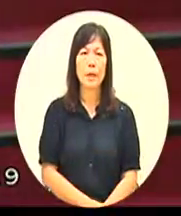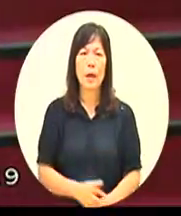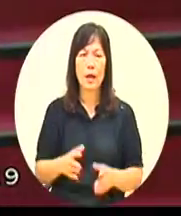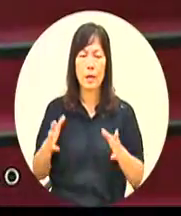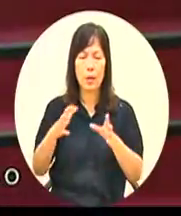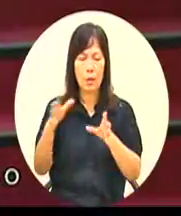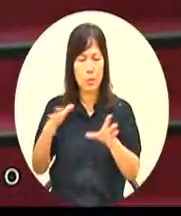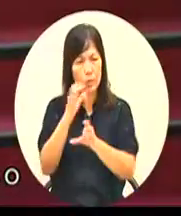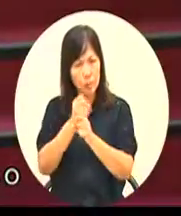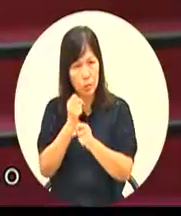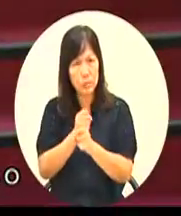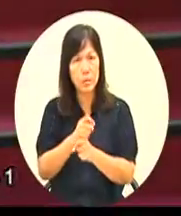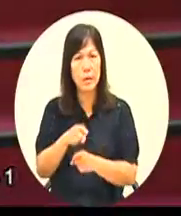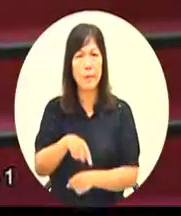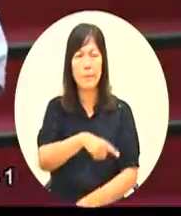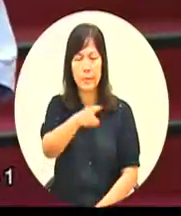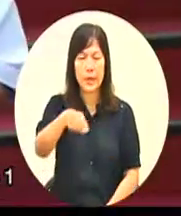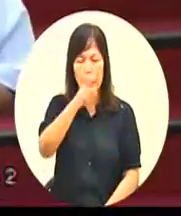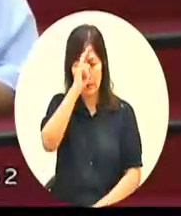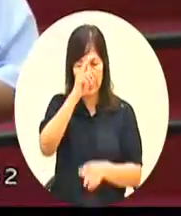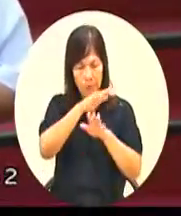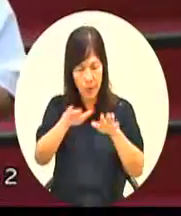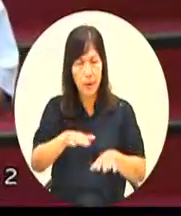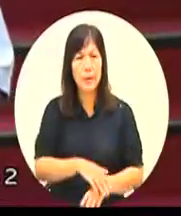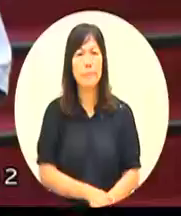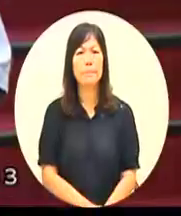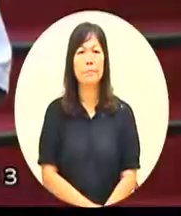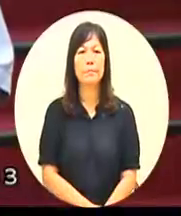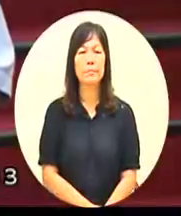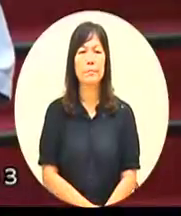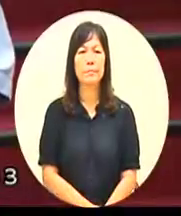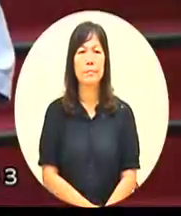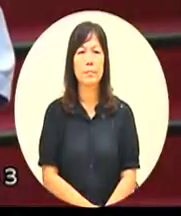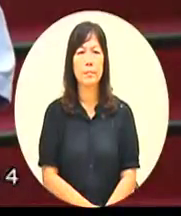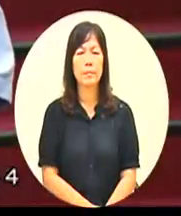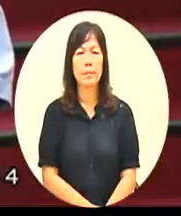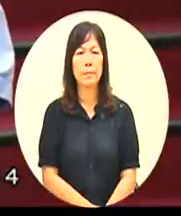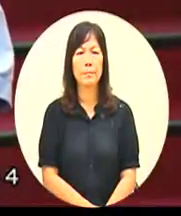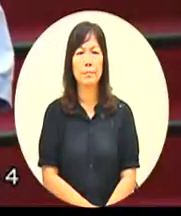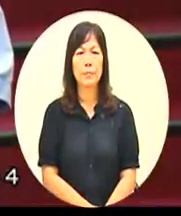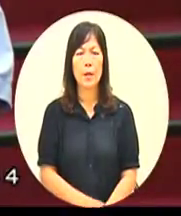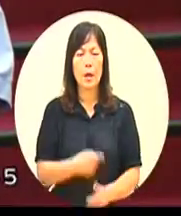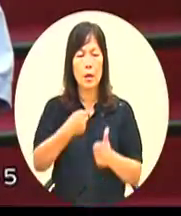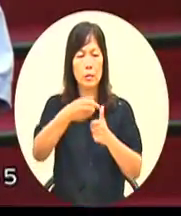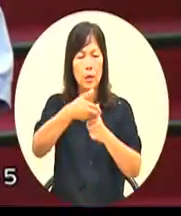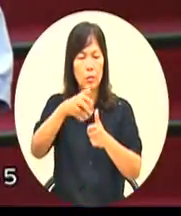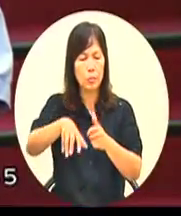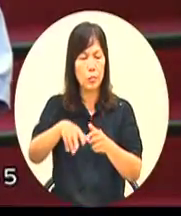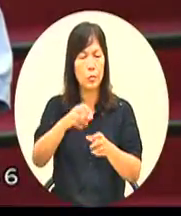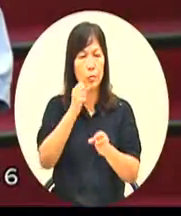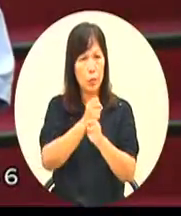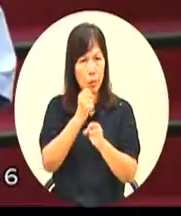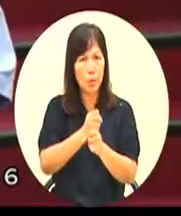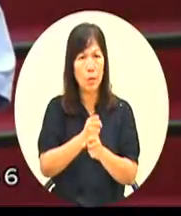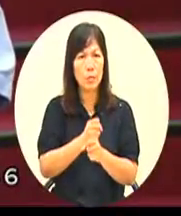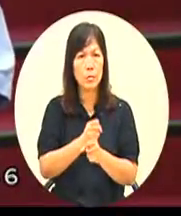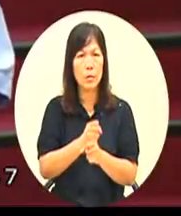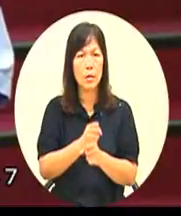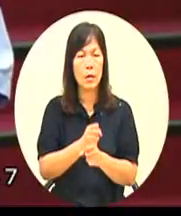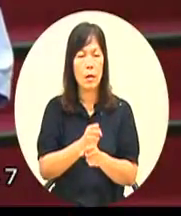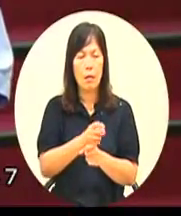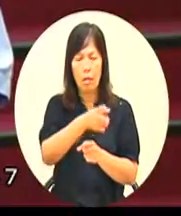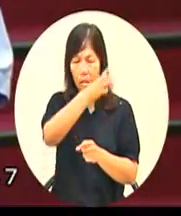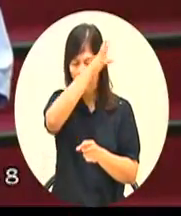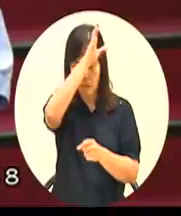仁，大家午安。那么教育的工作是千头万